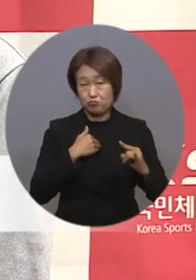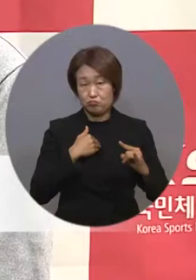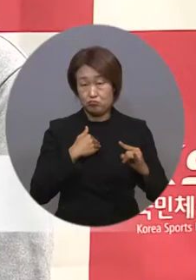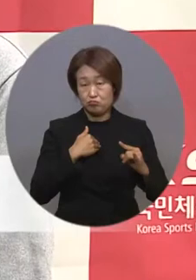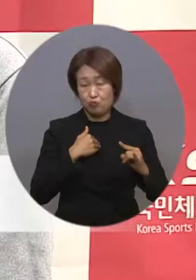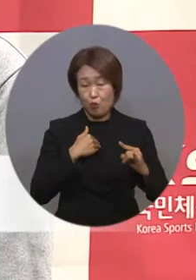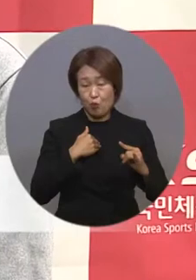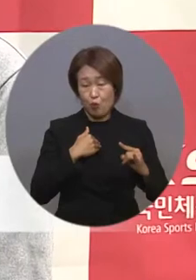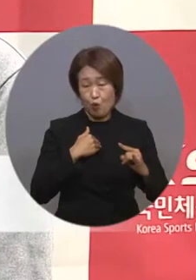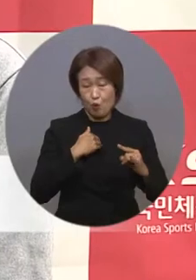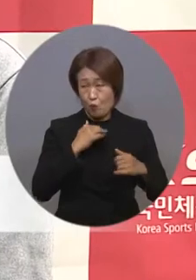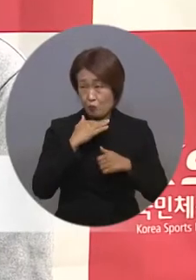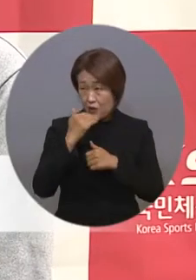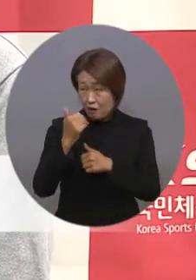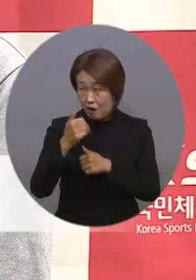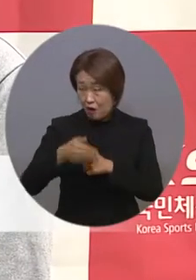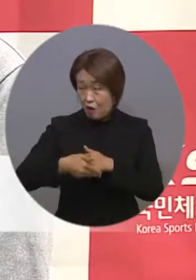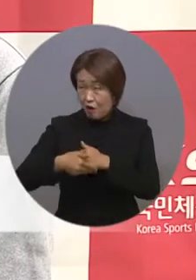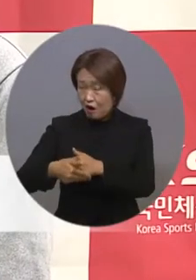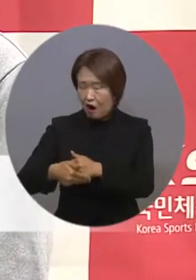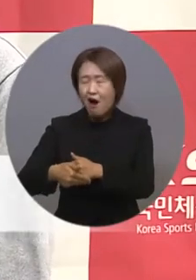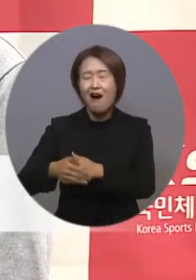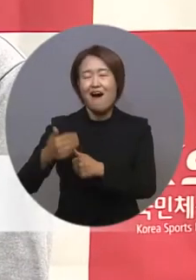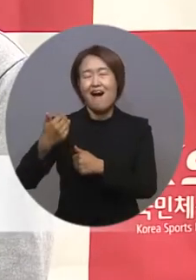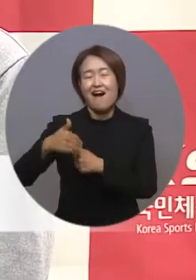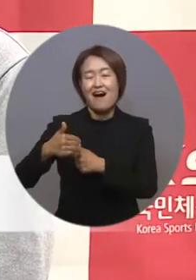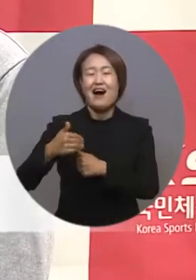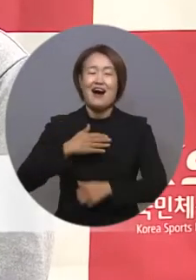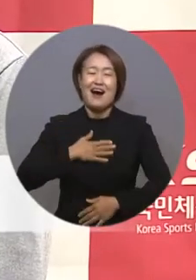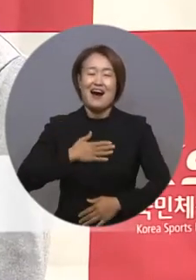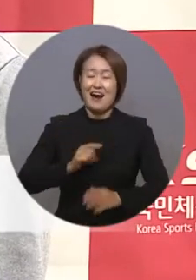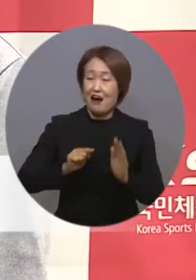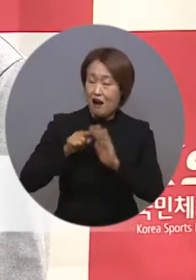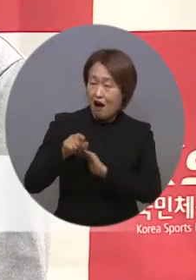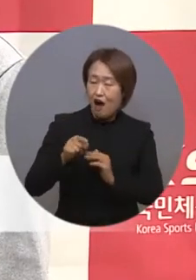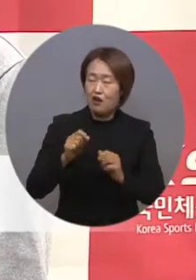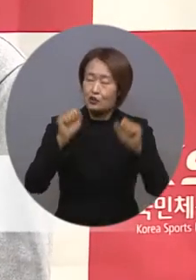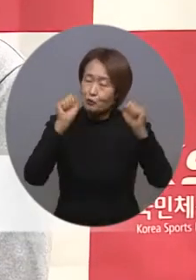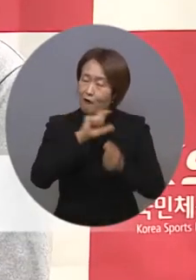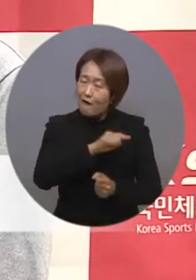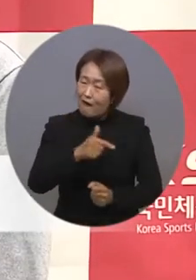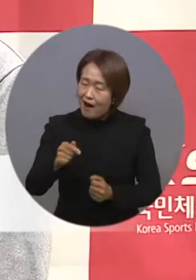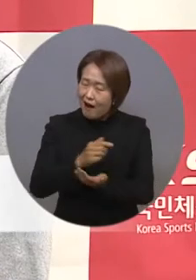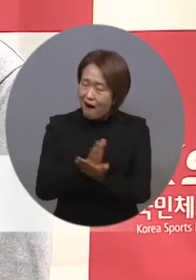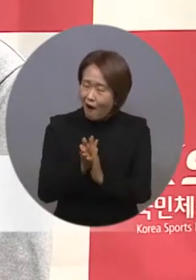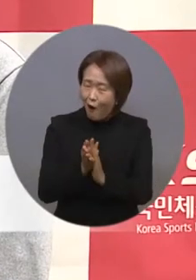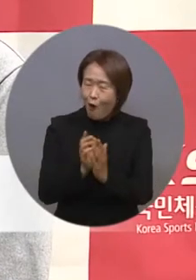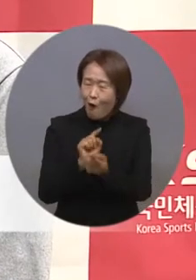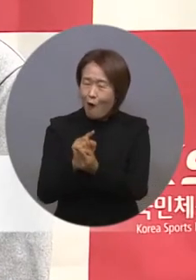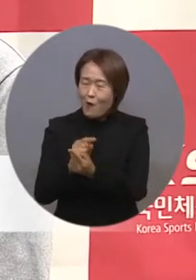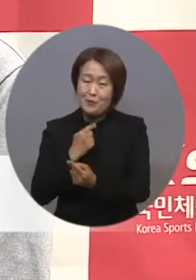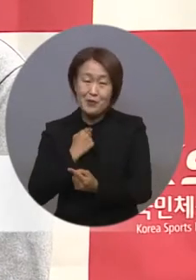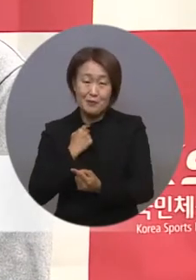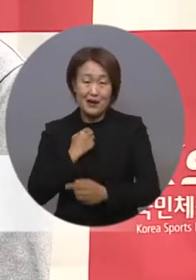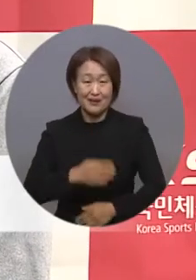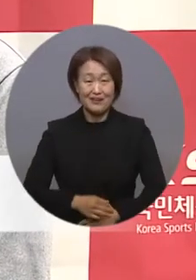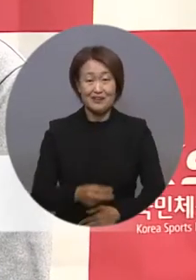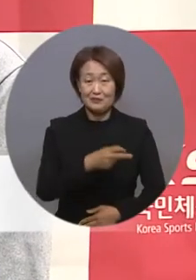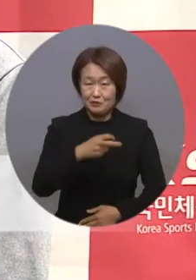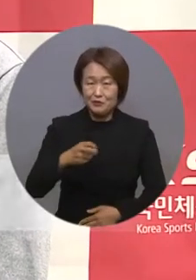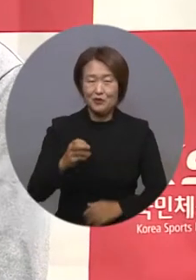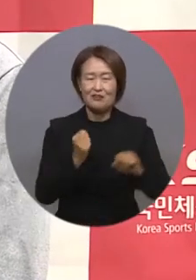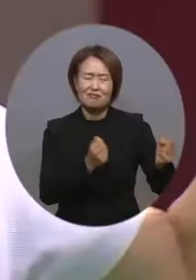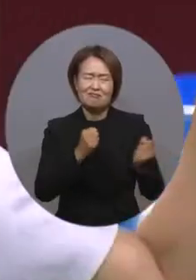오라는 제안을 받았었어가지고 거기서 되게 다양한 스포츠를 많이 접목해봤다. 앞으로도 수영이랑 노르딕 같이